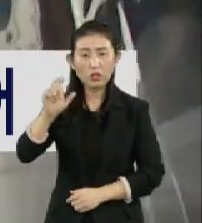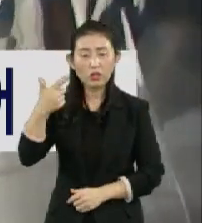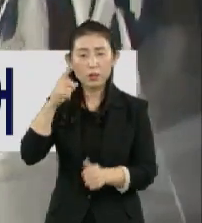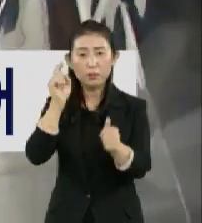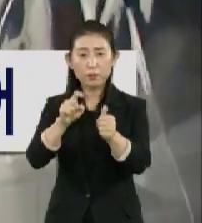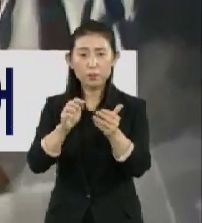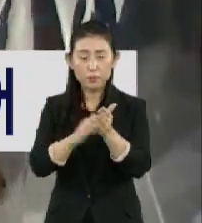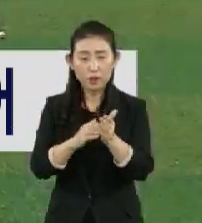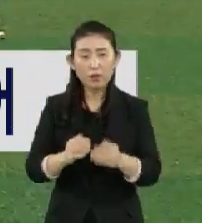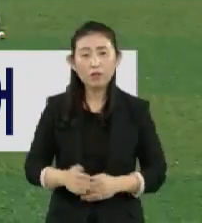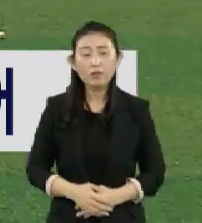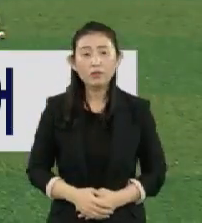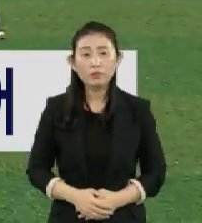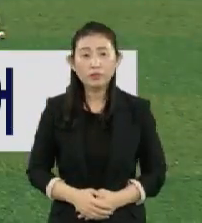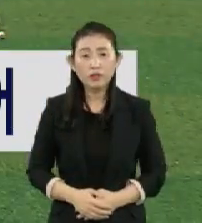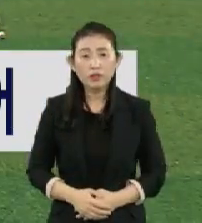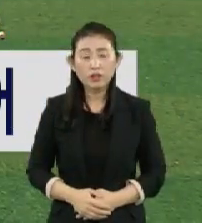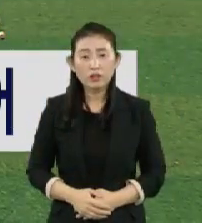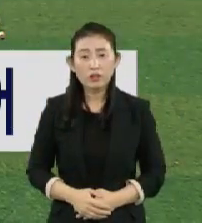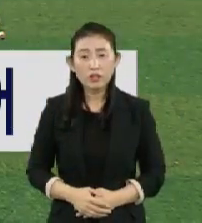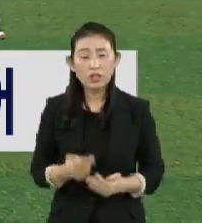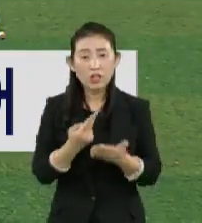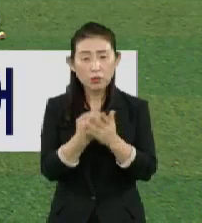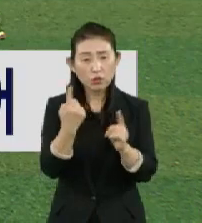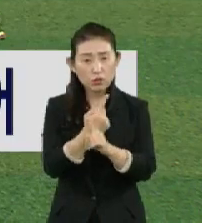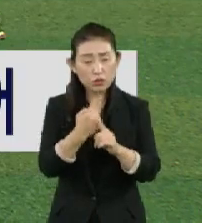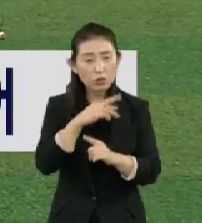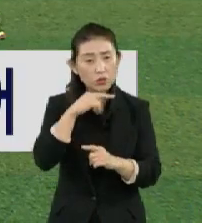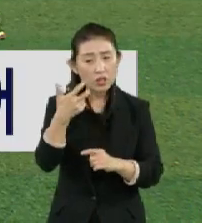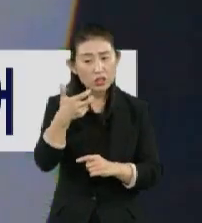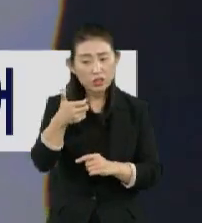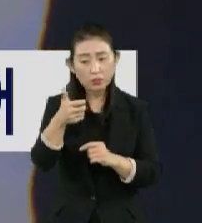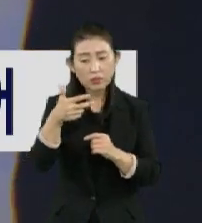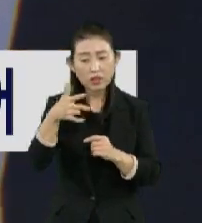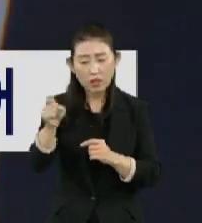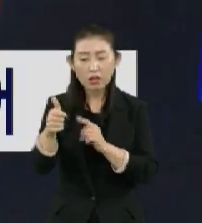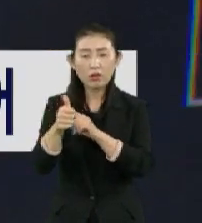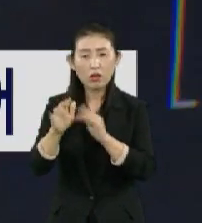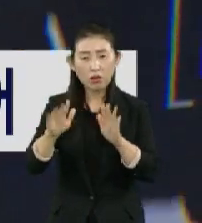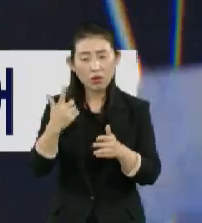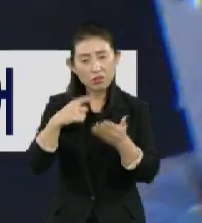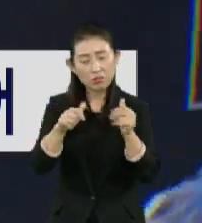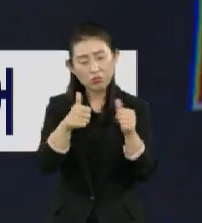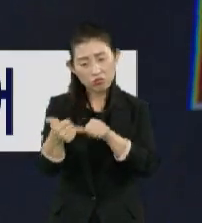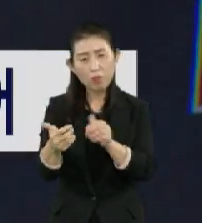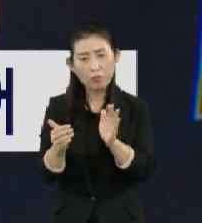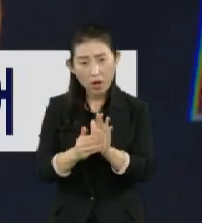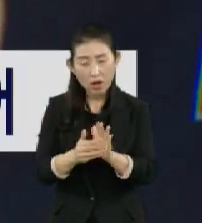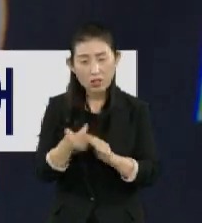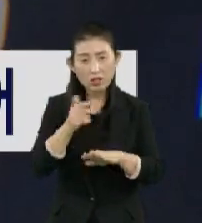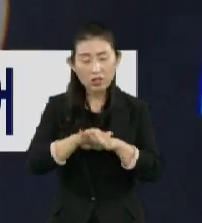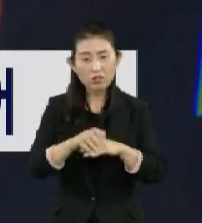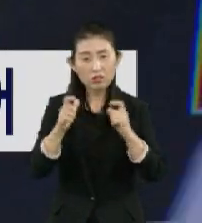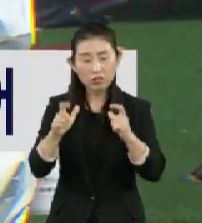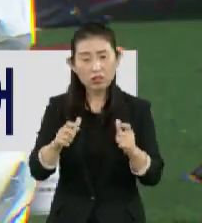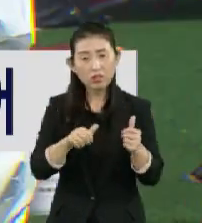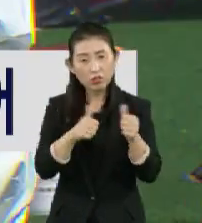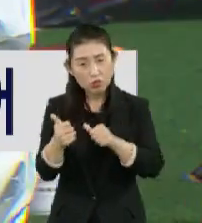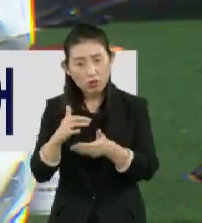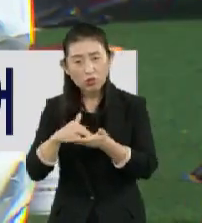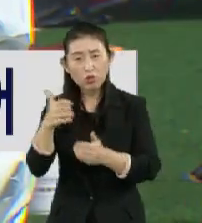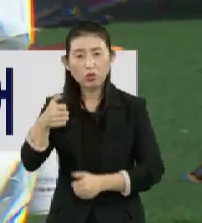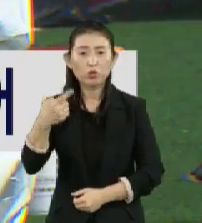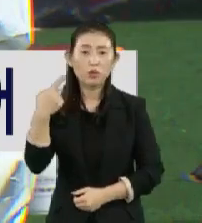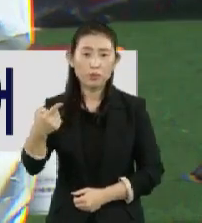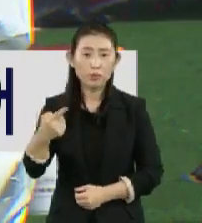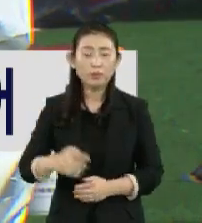16명이 감염됐습니다. 또 입원 치료를 받던 70대 확진자가 오늘 오전 숨지면서 대전에서 51번째